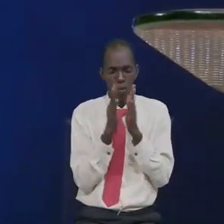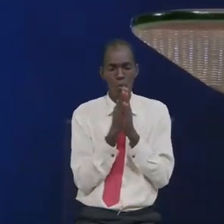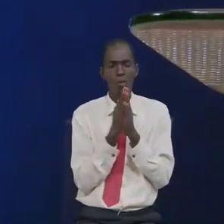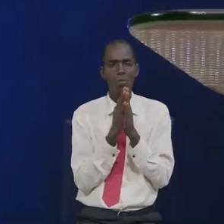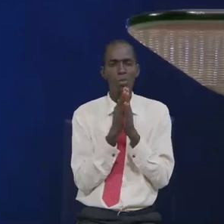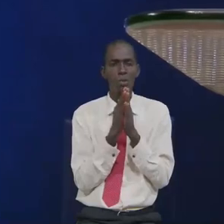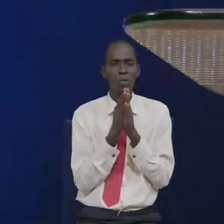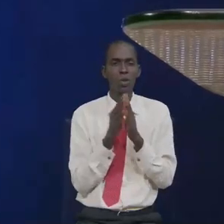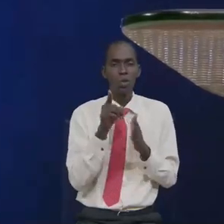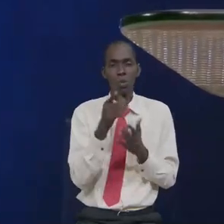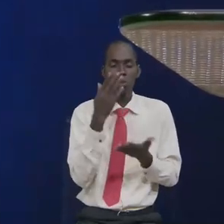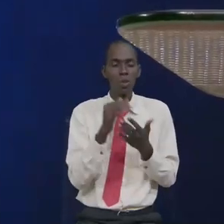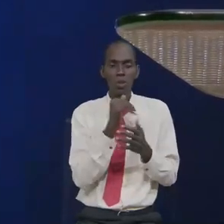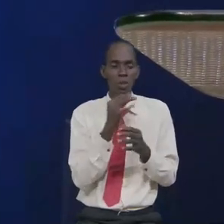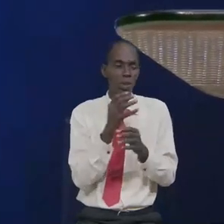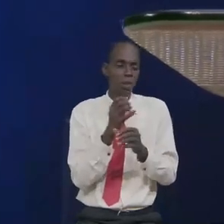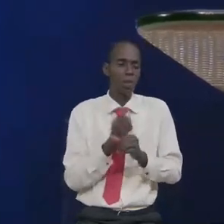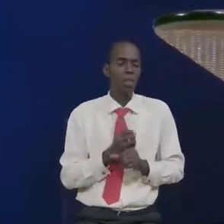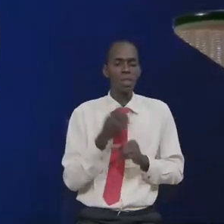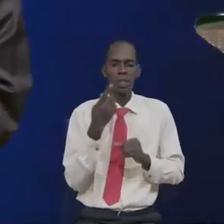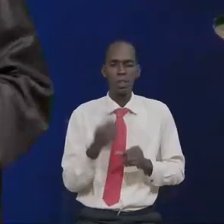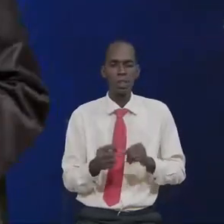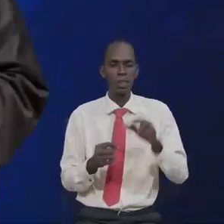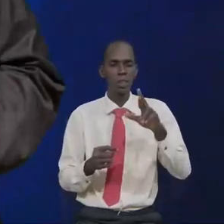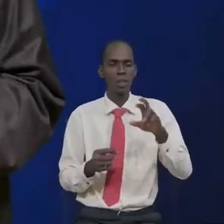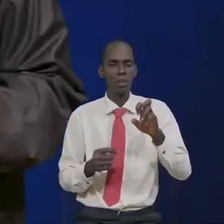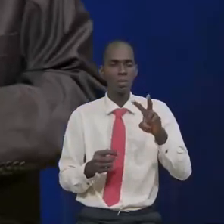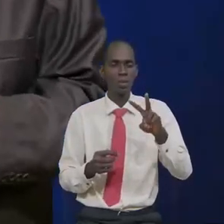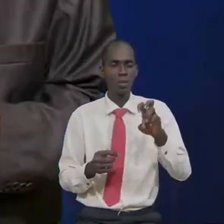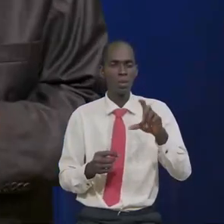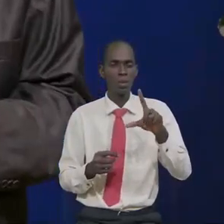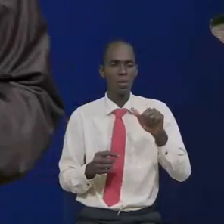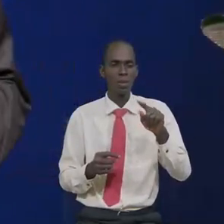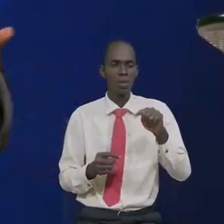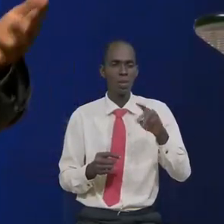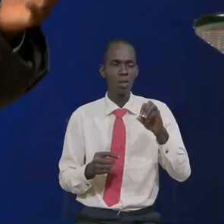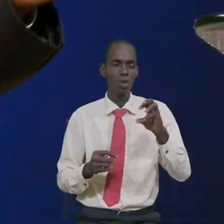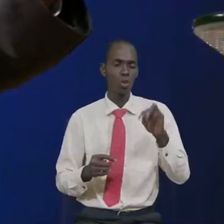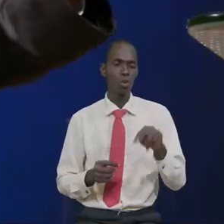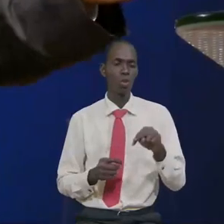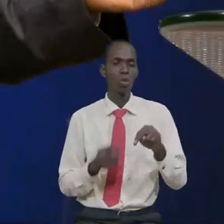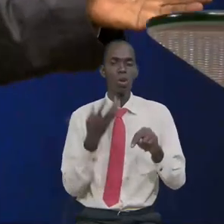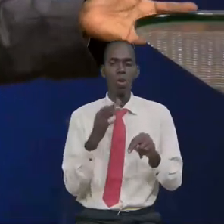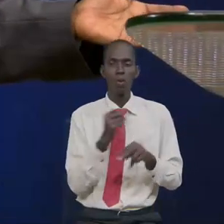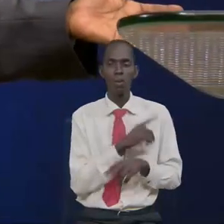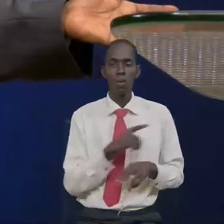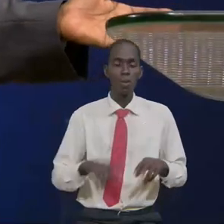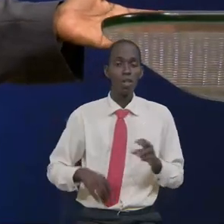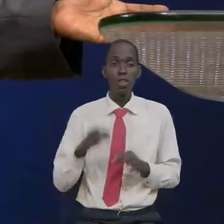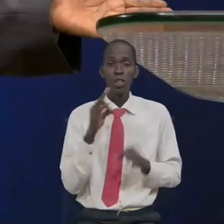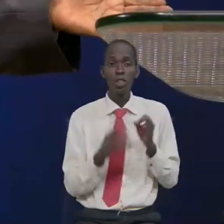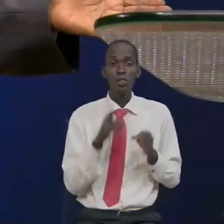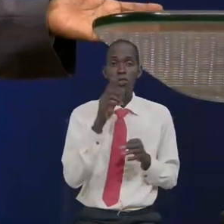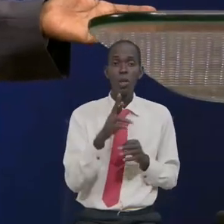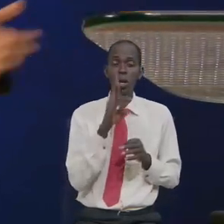vous pouvez ne pas avoir la révélation du Seigneur. Si vous travaillez et vous n'êtes pas en communication avec